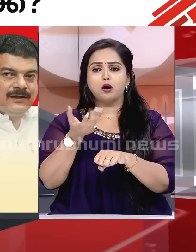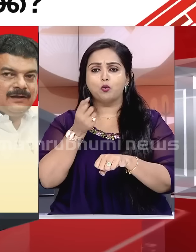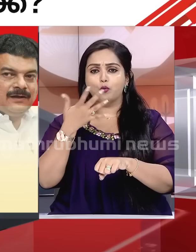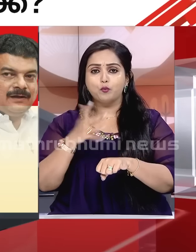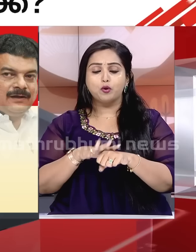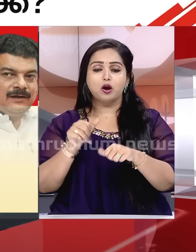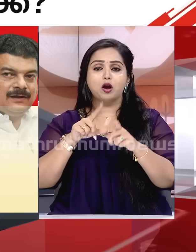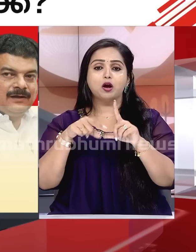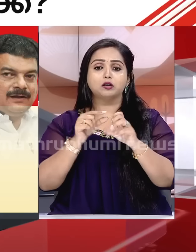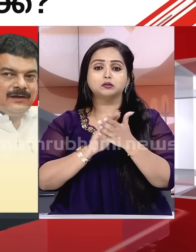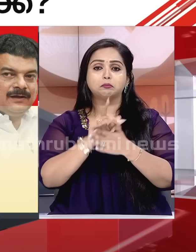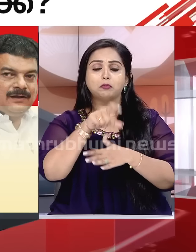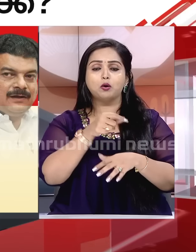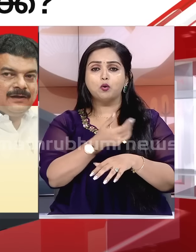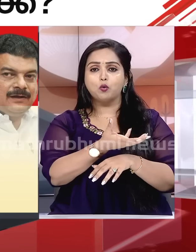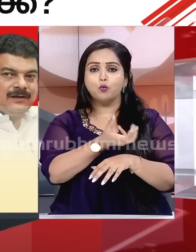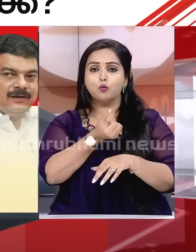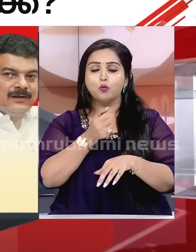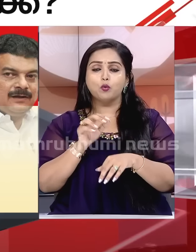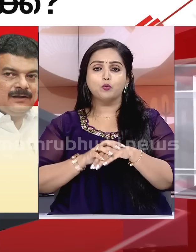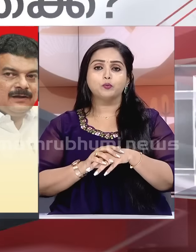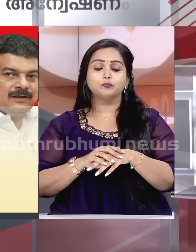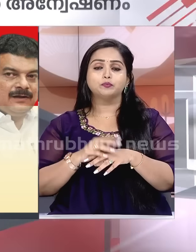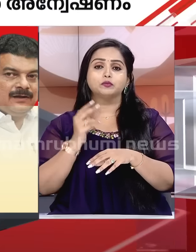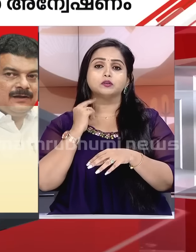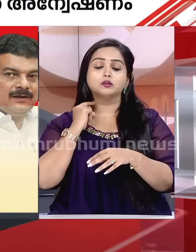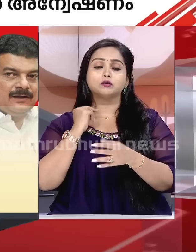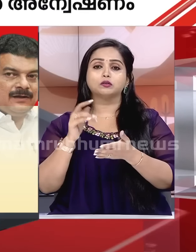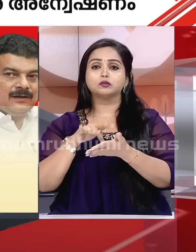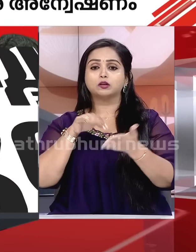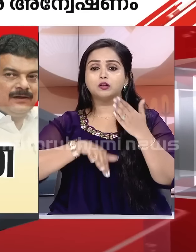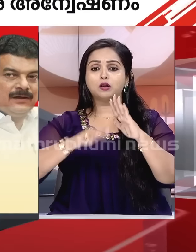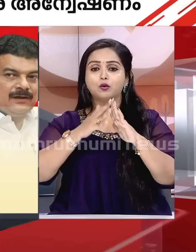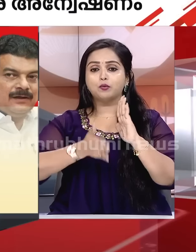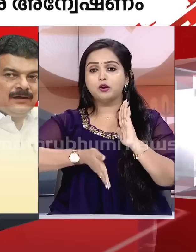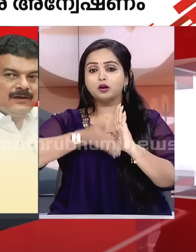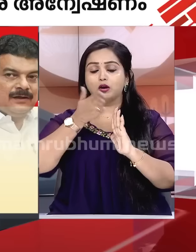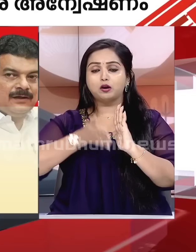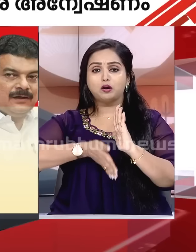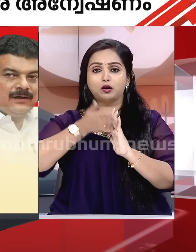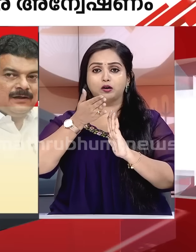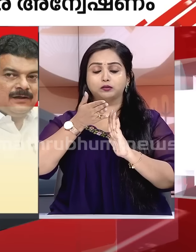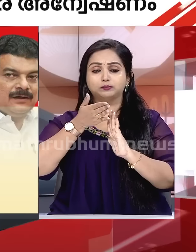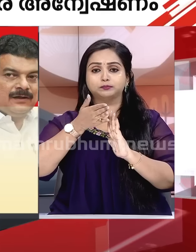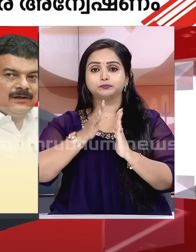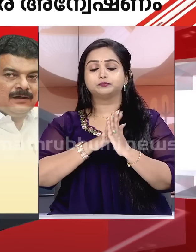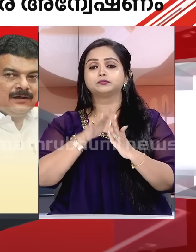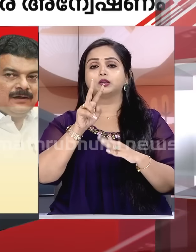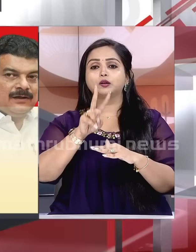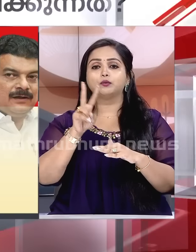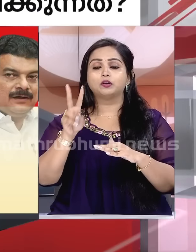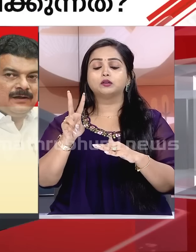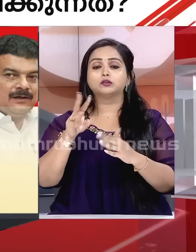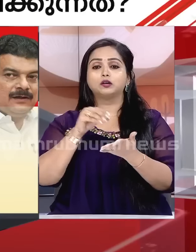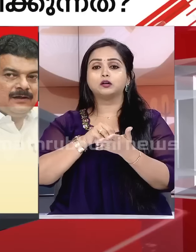കുമാറും വാങ്ങിച്ചു. ആ പണമാണ് വെള്ളയമ്പലത്ത്, തിരുവനന്തപുരം വെള്ളയത്ത് കൊട്ടാരത്തിൻ്റെ അകത്ത് അവിടെ 22 സെൻറ്